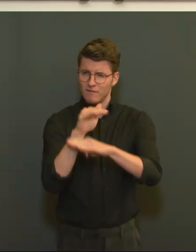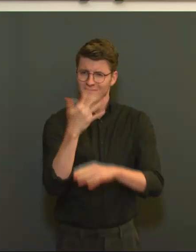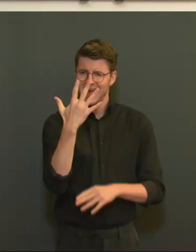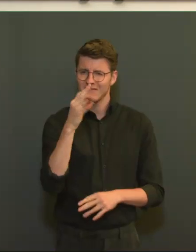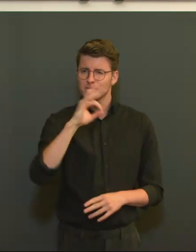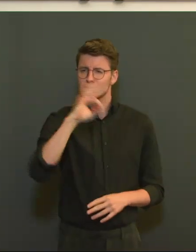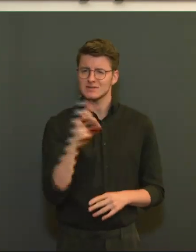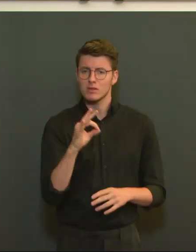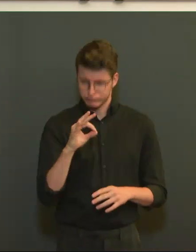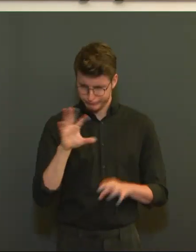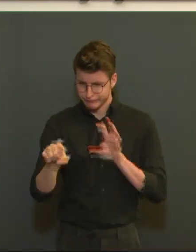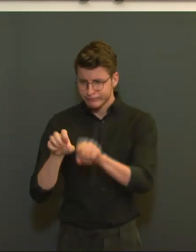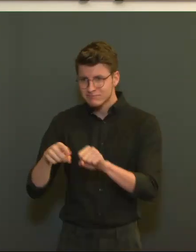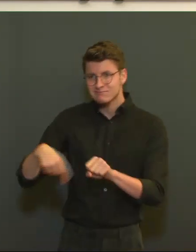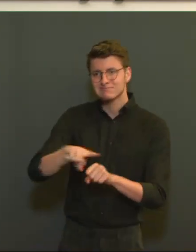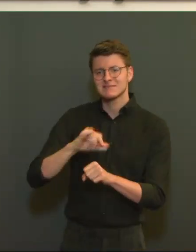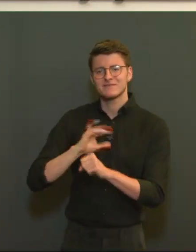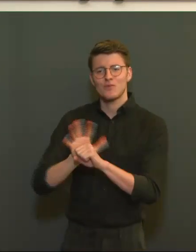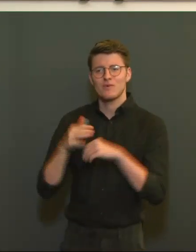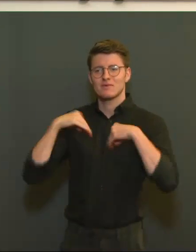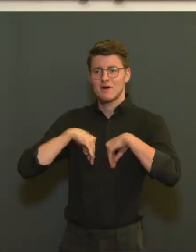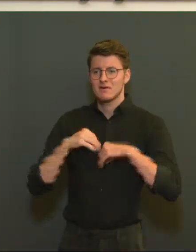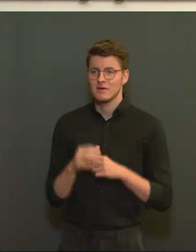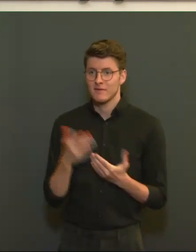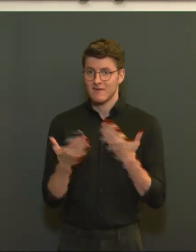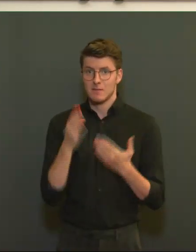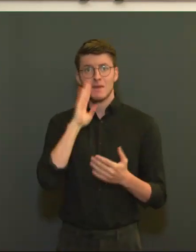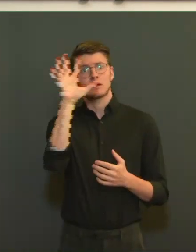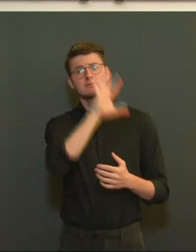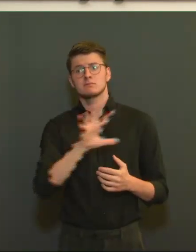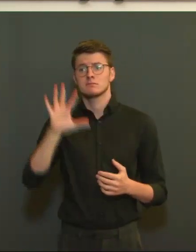oplevert. En dat is bijna 2 keer hoger dan in de rest van het land.